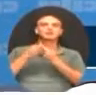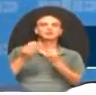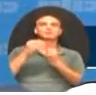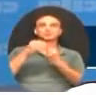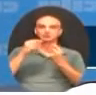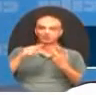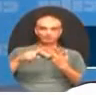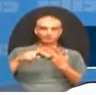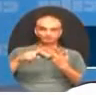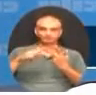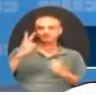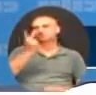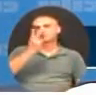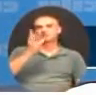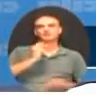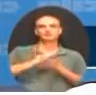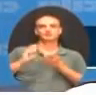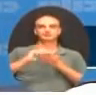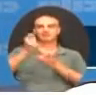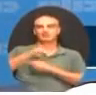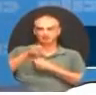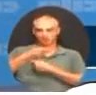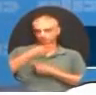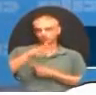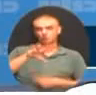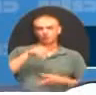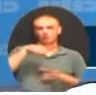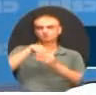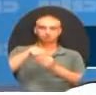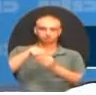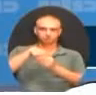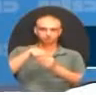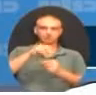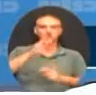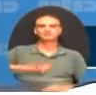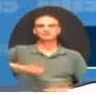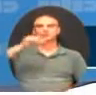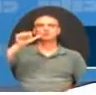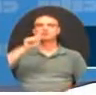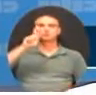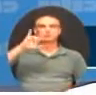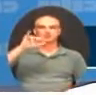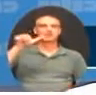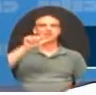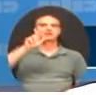נוספים, וכמובן עם משרד החקלאות שלוקח חלק בעניין הזה, השר אורי אריאל.